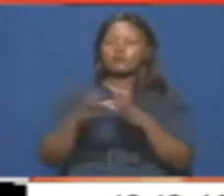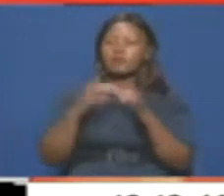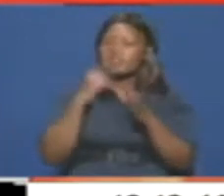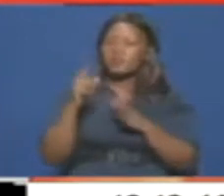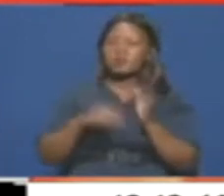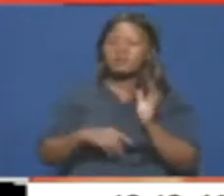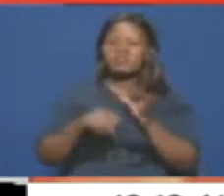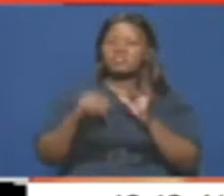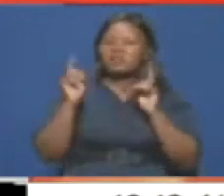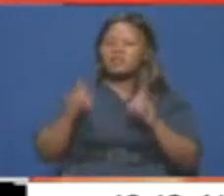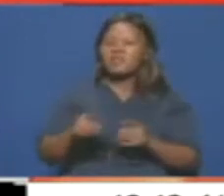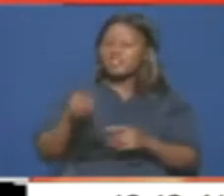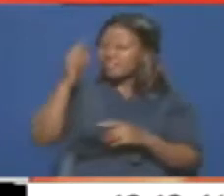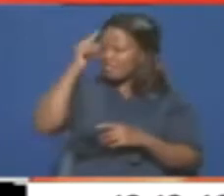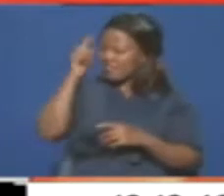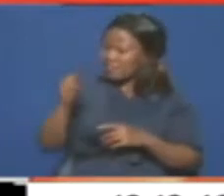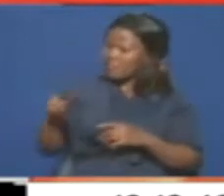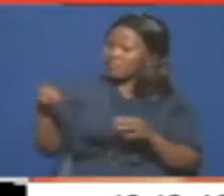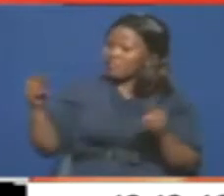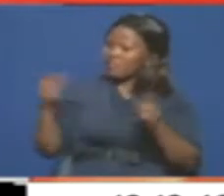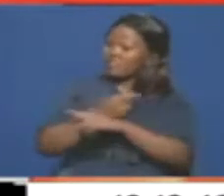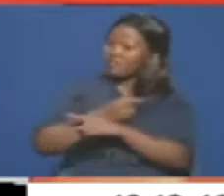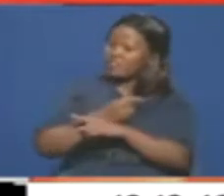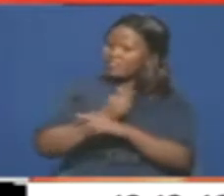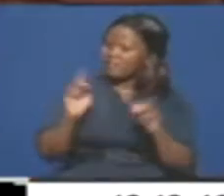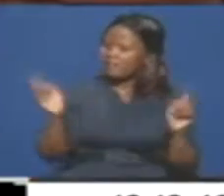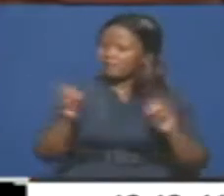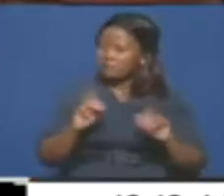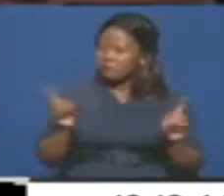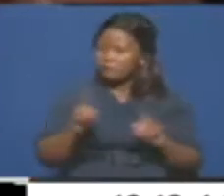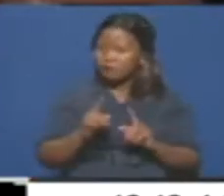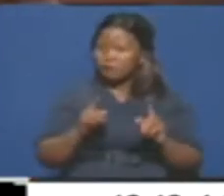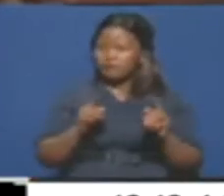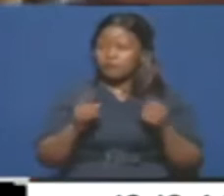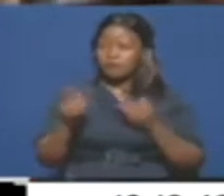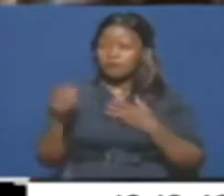kuchukuliwa kuwa tofauti na jamii nyingine za humu nchini.